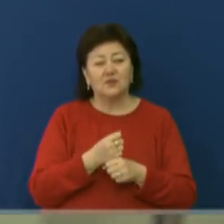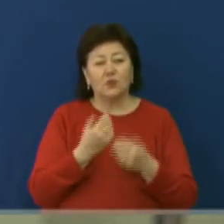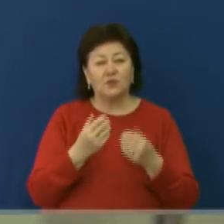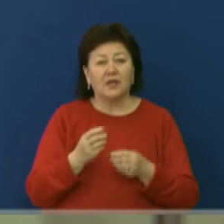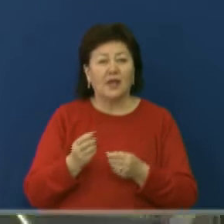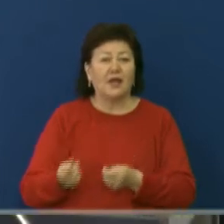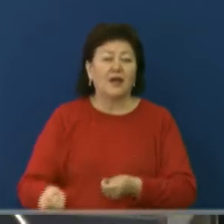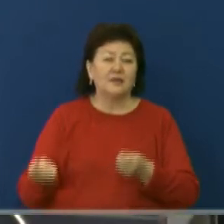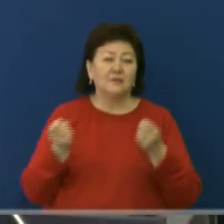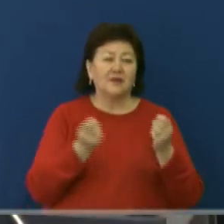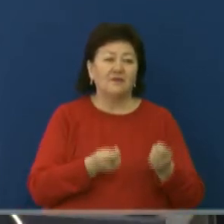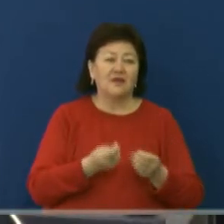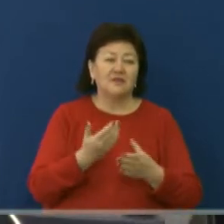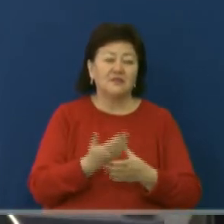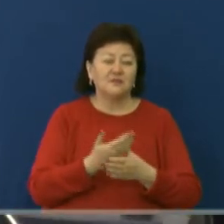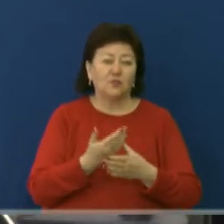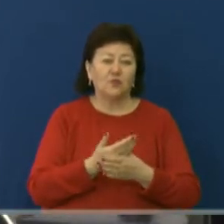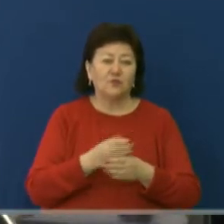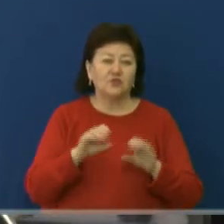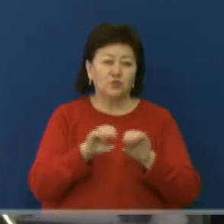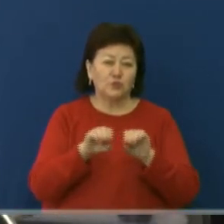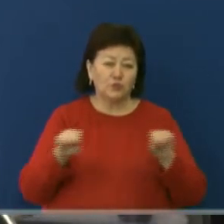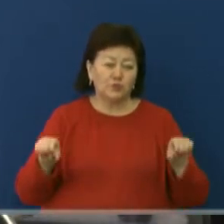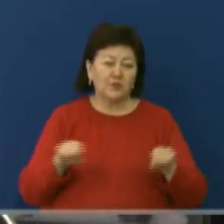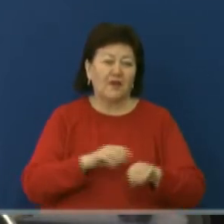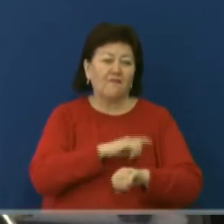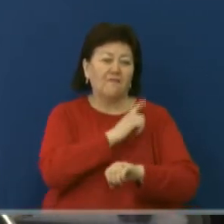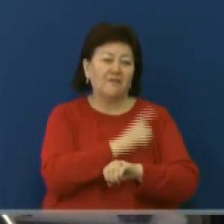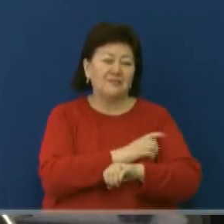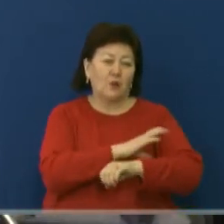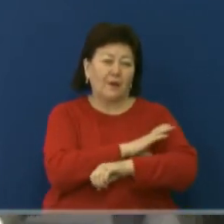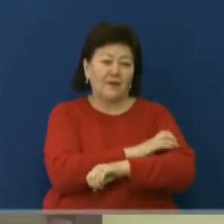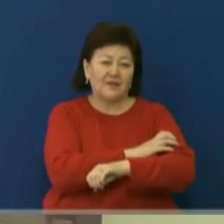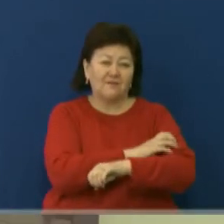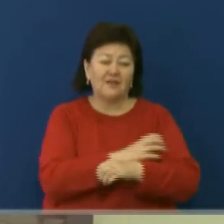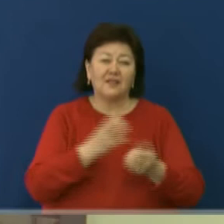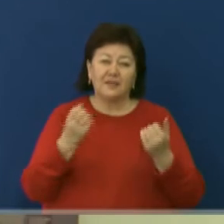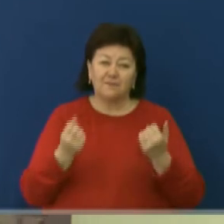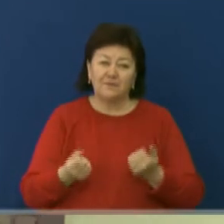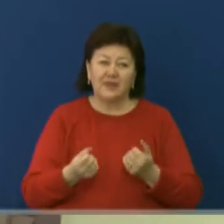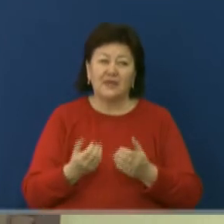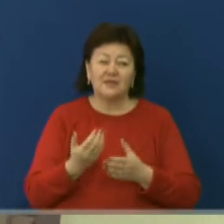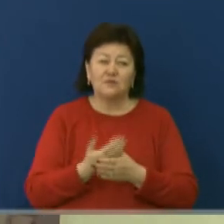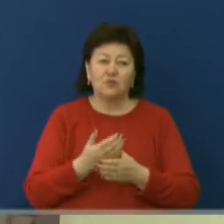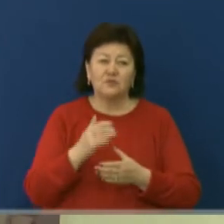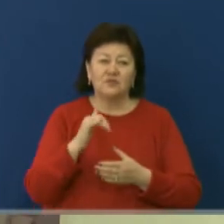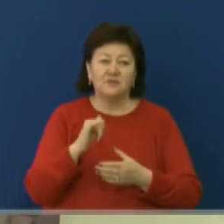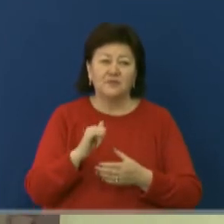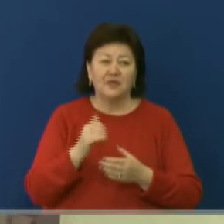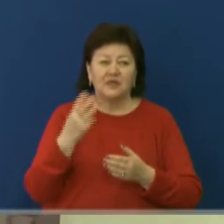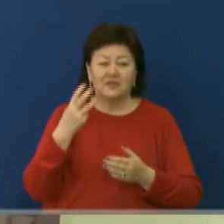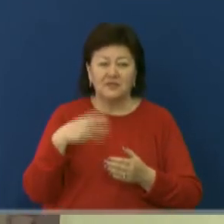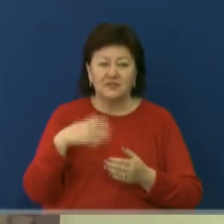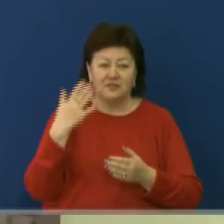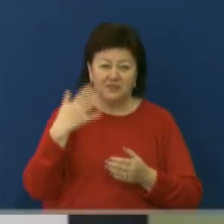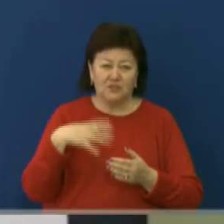транспортирует газ через озоновую трубу и компрессор высокого давления, покрытый углеродными материалами с помощью дирижабля на высоте